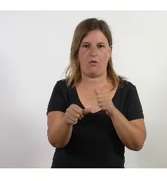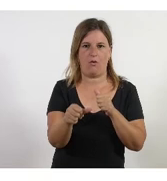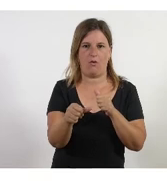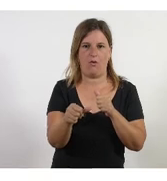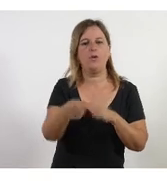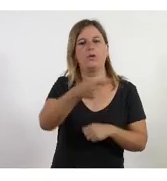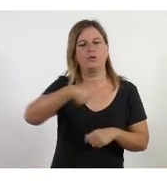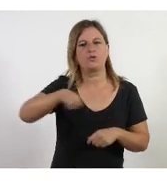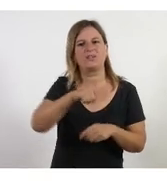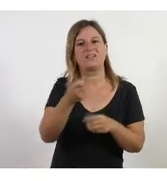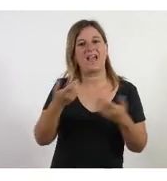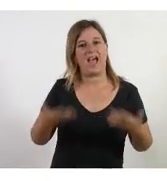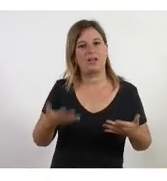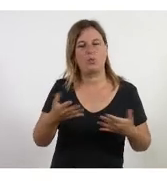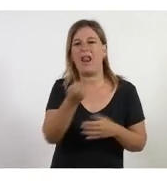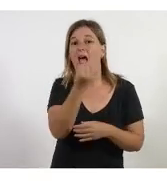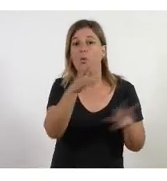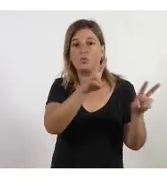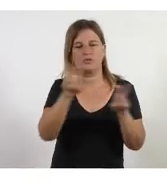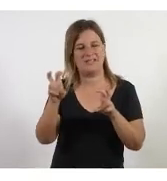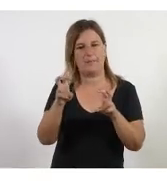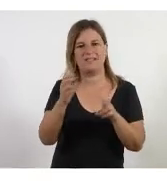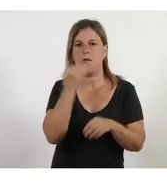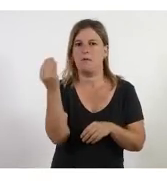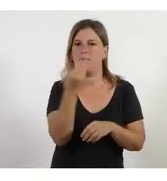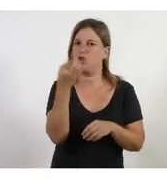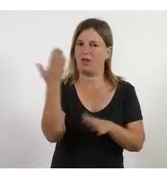força millor, però crec que és un tema de